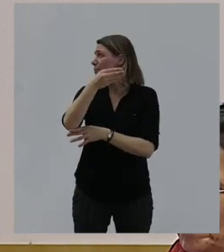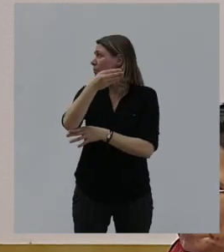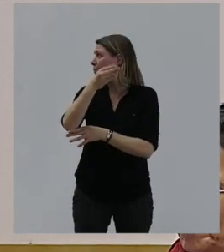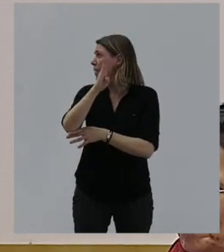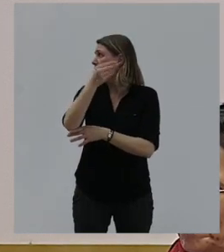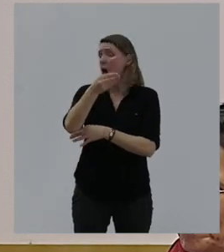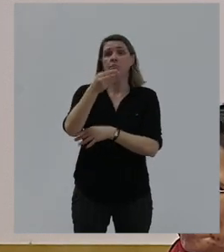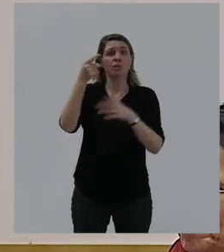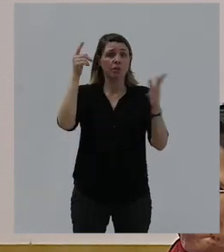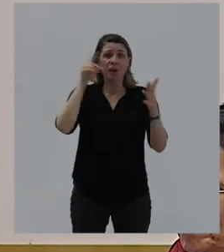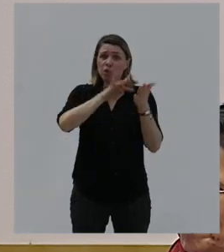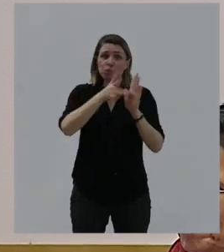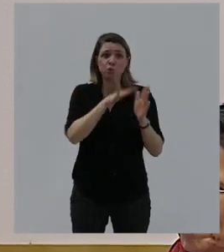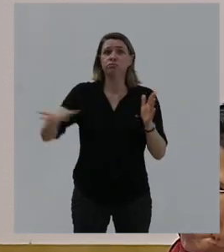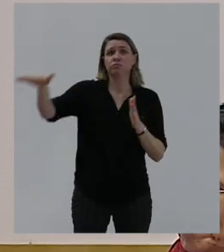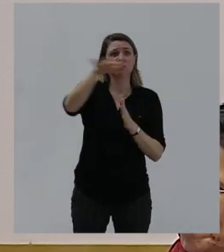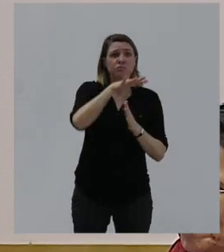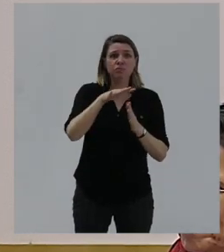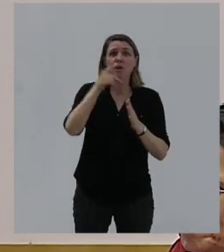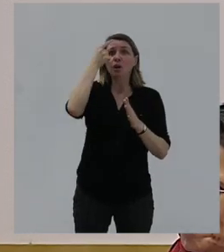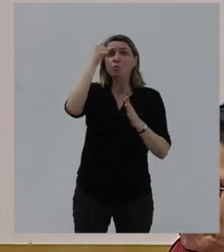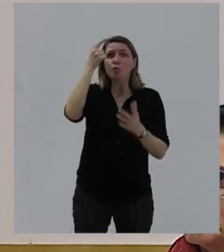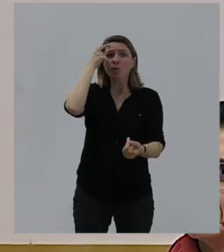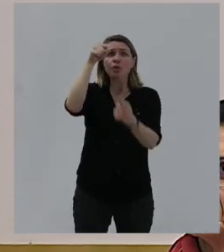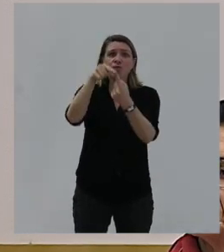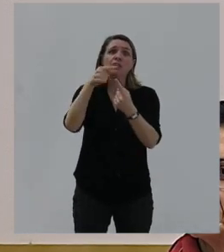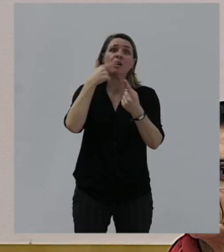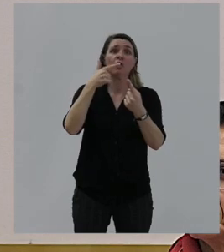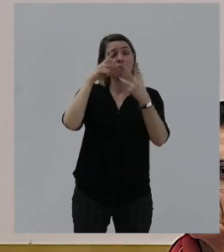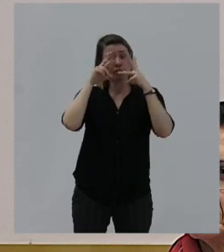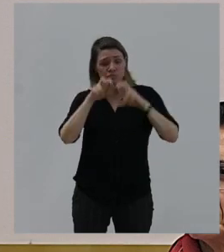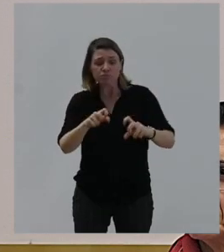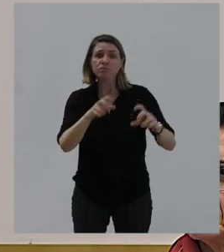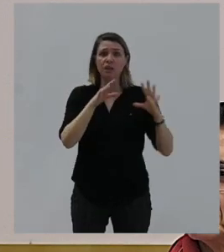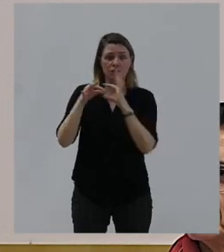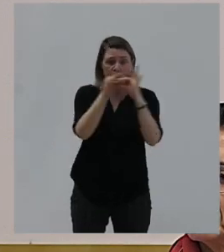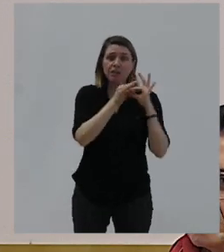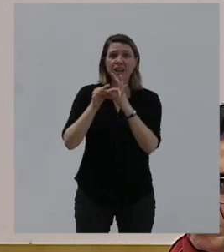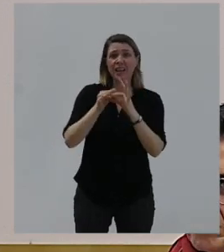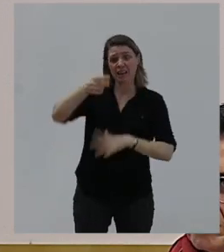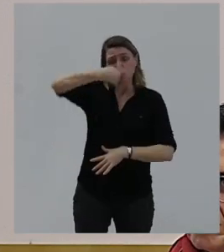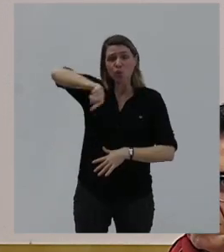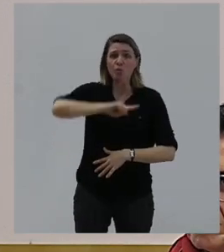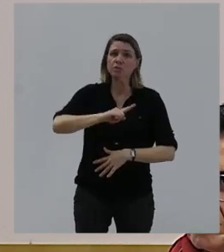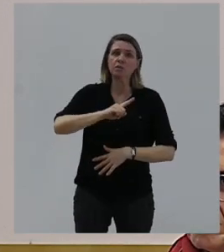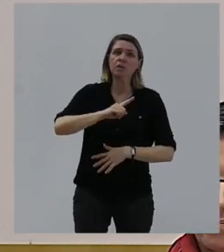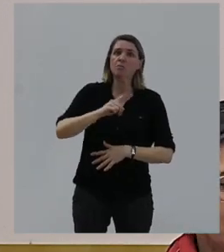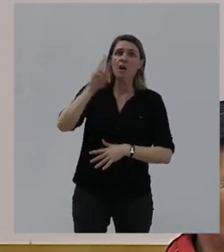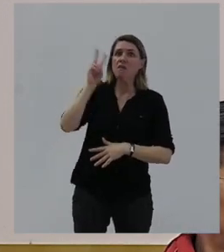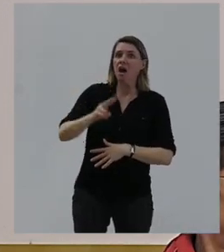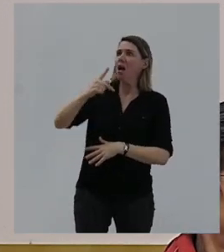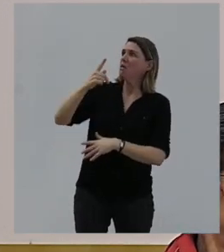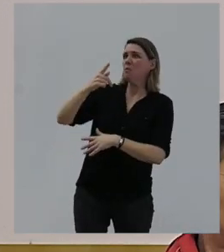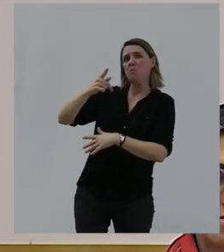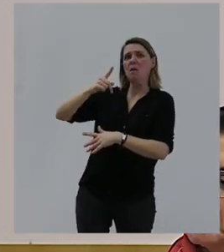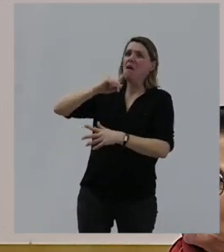sur elle-même. Tout le monde a pu s'en rendre compte au moment d'envisager des collaborations de recherche. Et tout le monde le subit avec des arbitrages